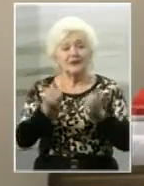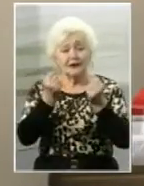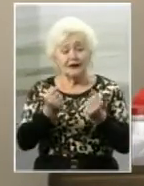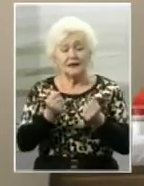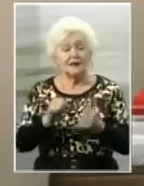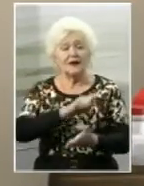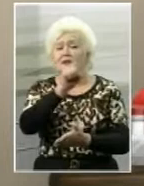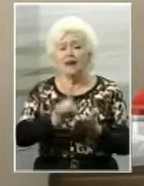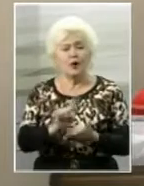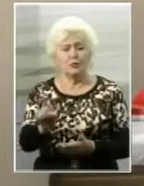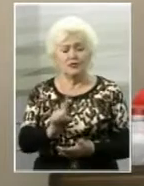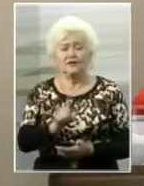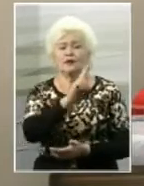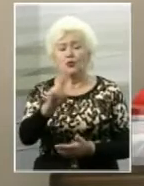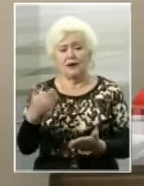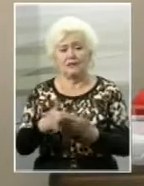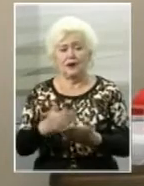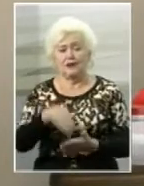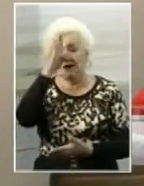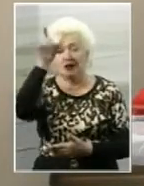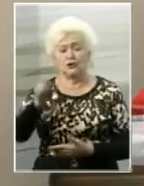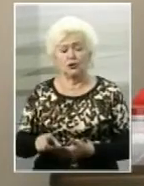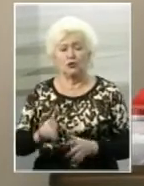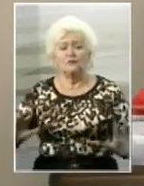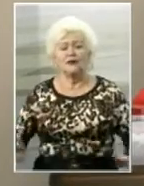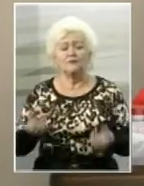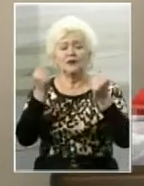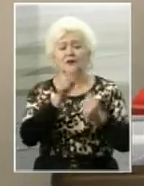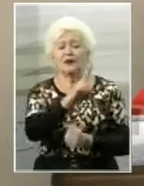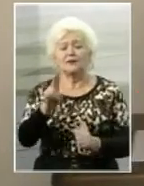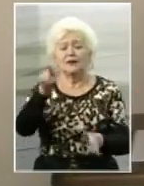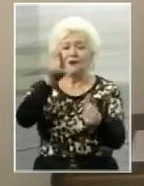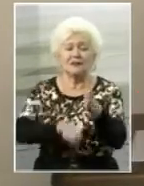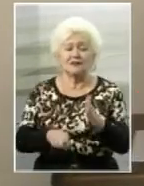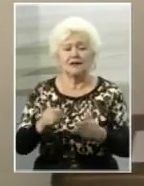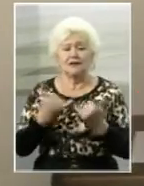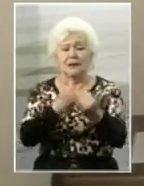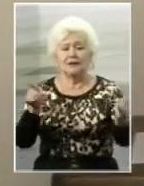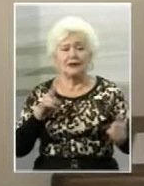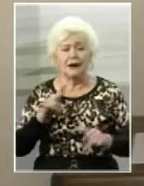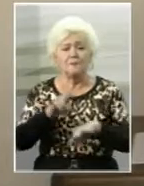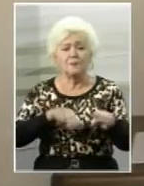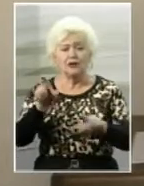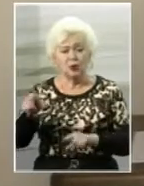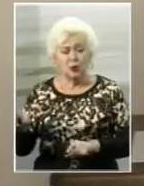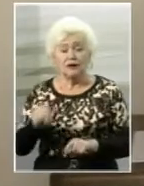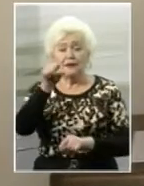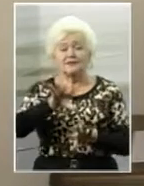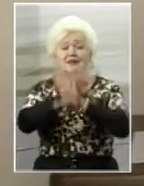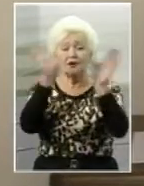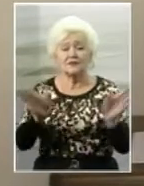не обов'язково, як, наприклад, хлопці підтримують якимись знижками для патрульних, а це